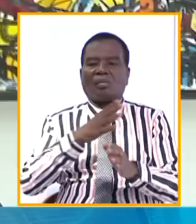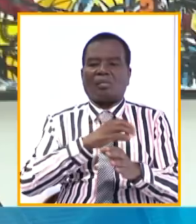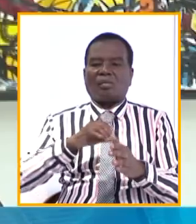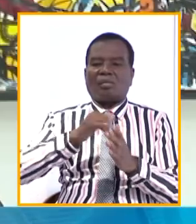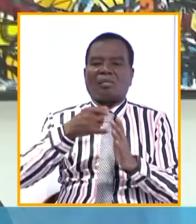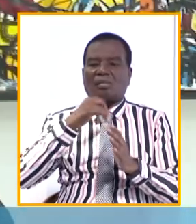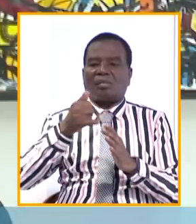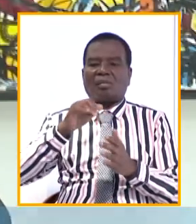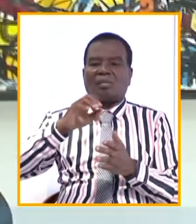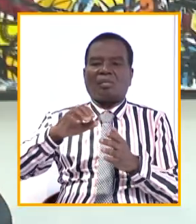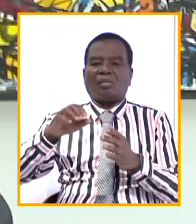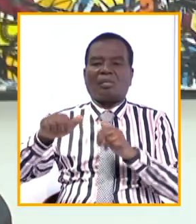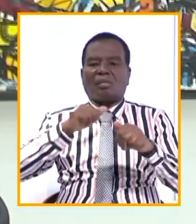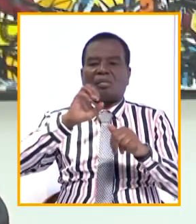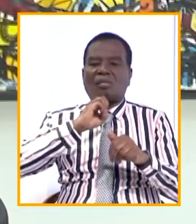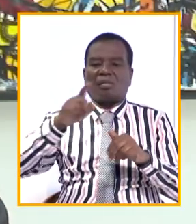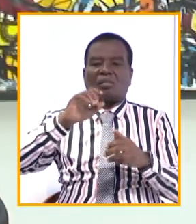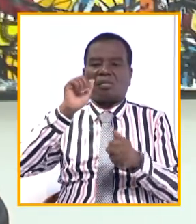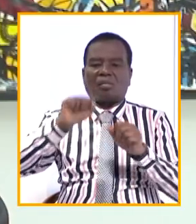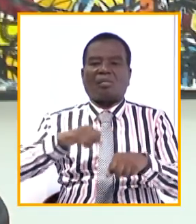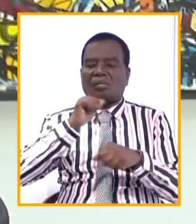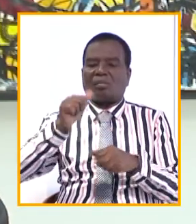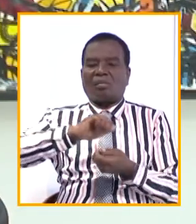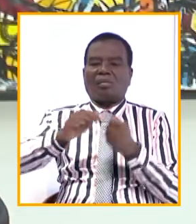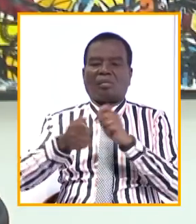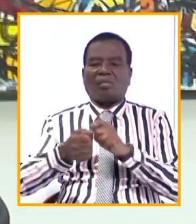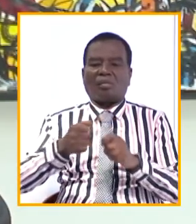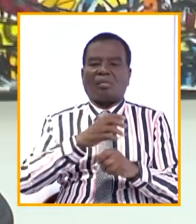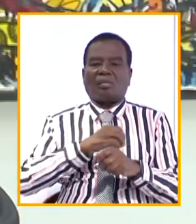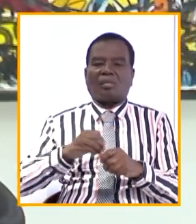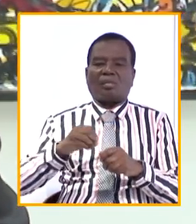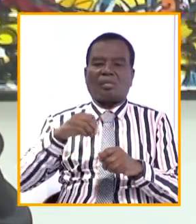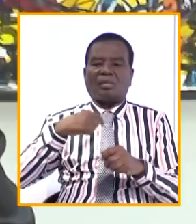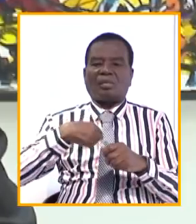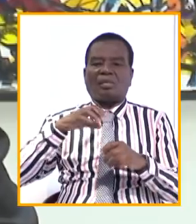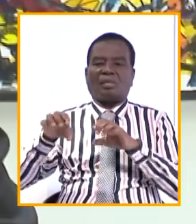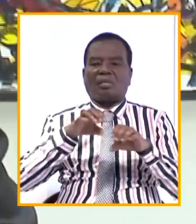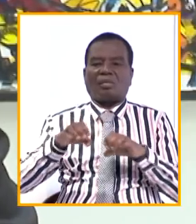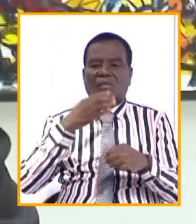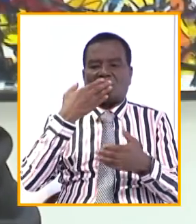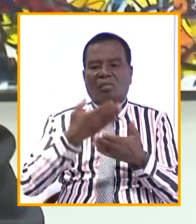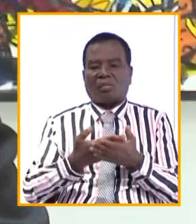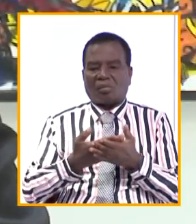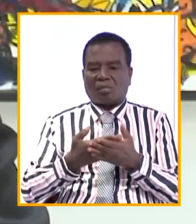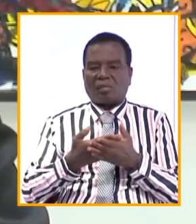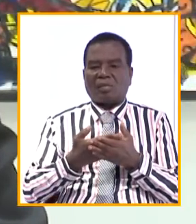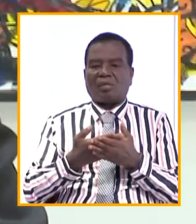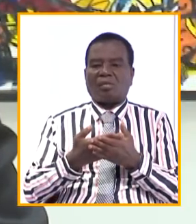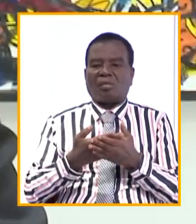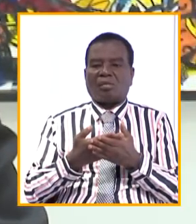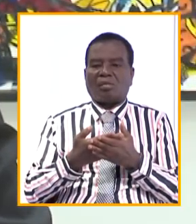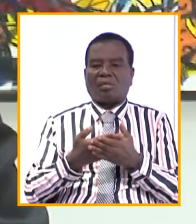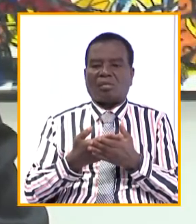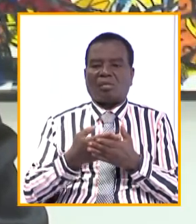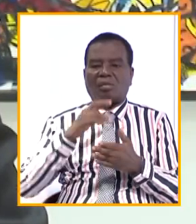qui ne peuvent pas changer ou améliorer. Donc je me dis que oui, peut-être que j'ai fait des choses bon, que les gens n'ont pas compris ou n'ont pas vu,